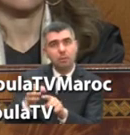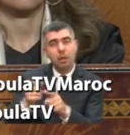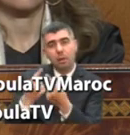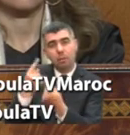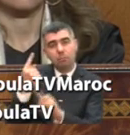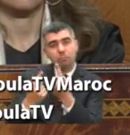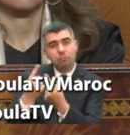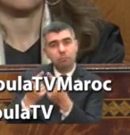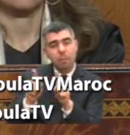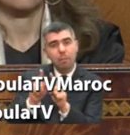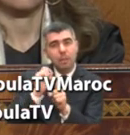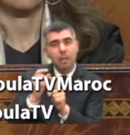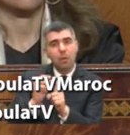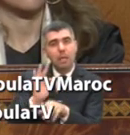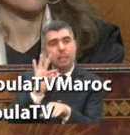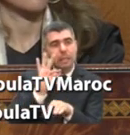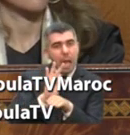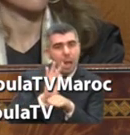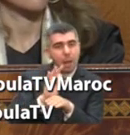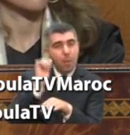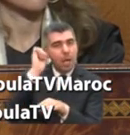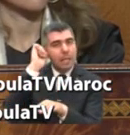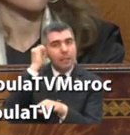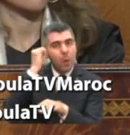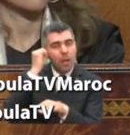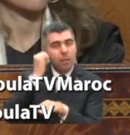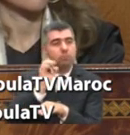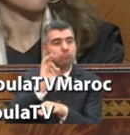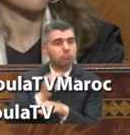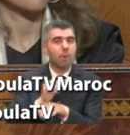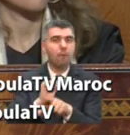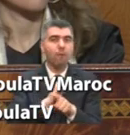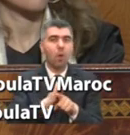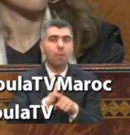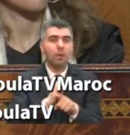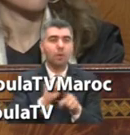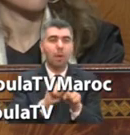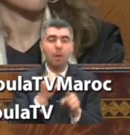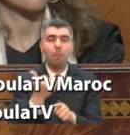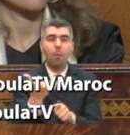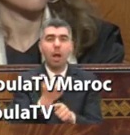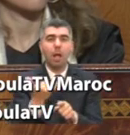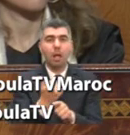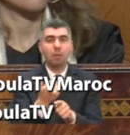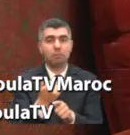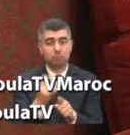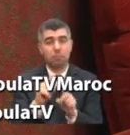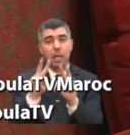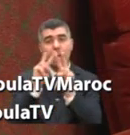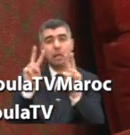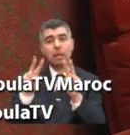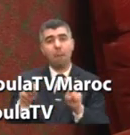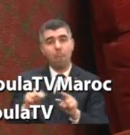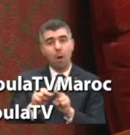المعلومة بين منظومة التعليم والتكوين المهني بما يضمن فعالية أكبر لهذا الأخير، ويجعل منه مسلكاً